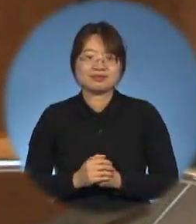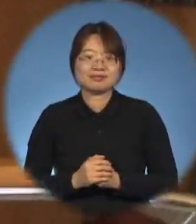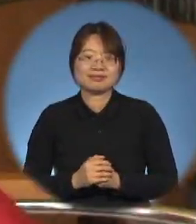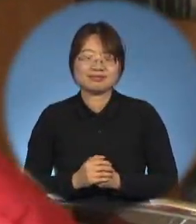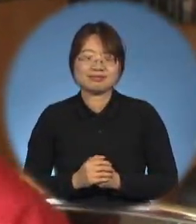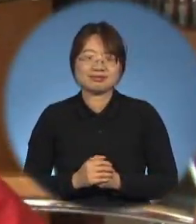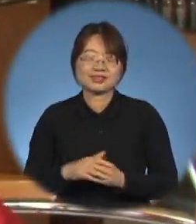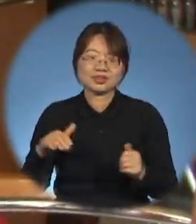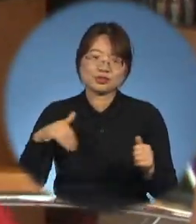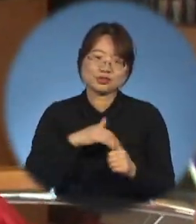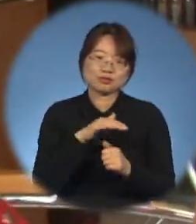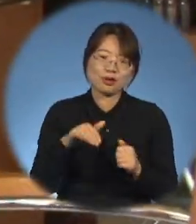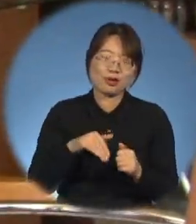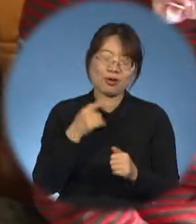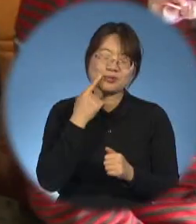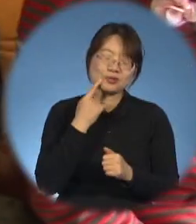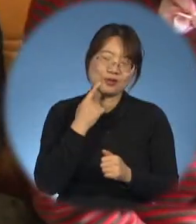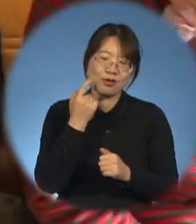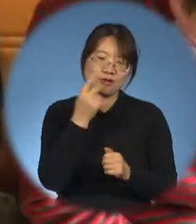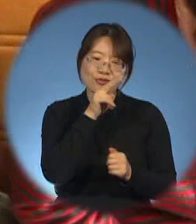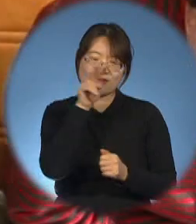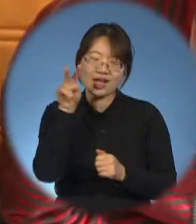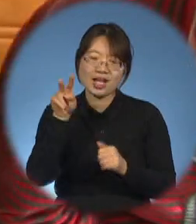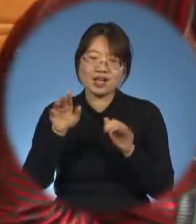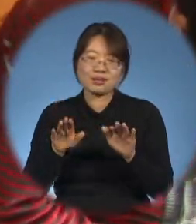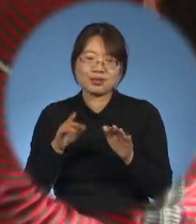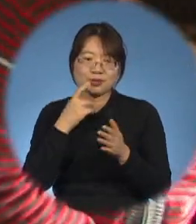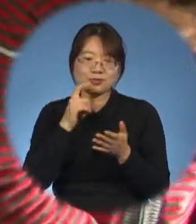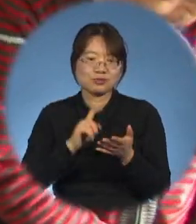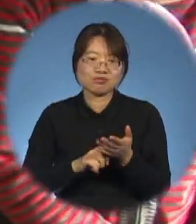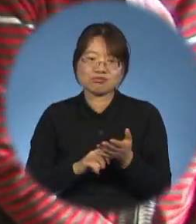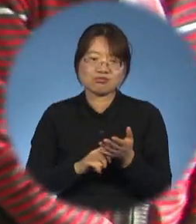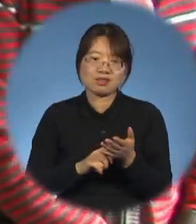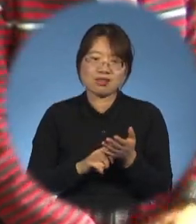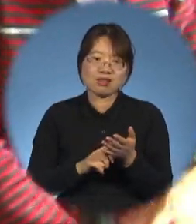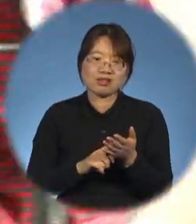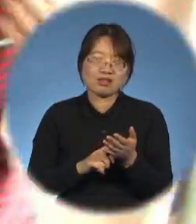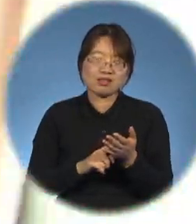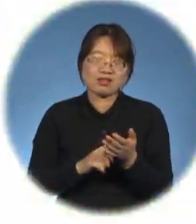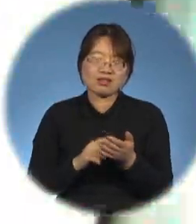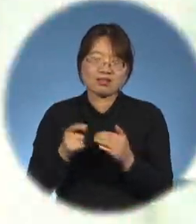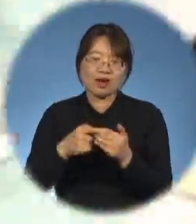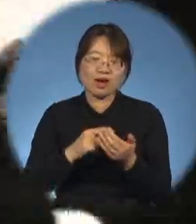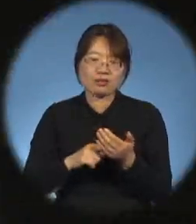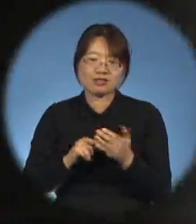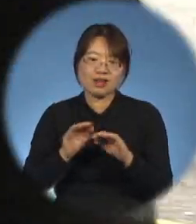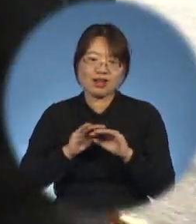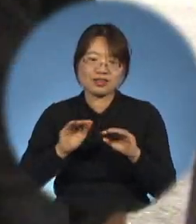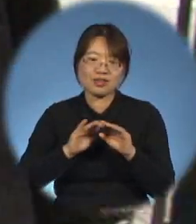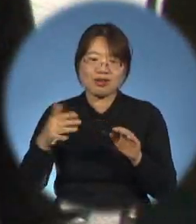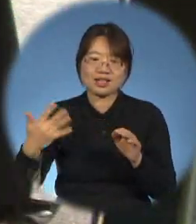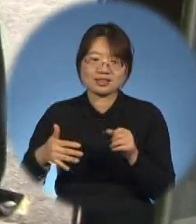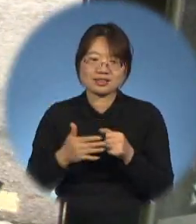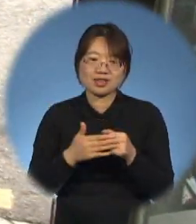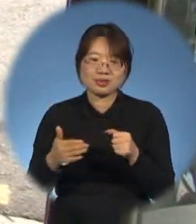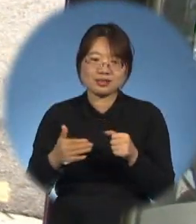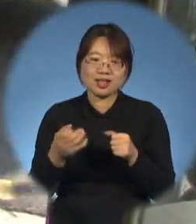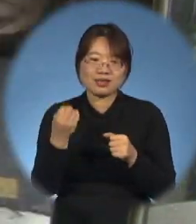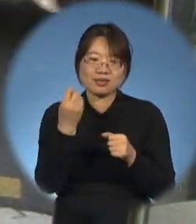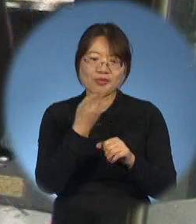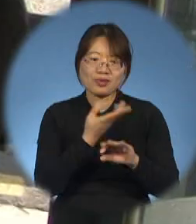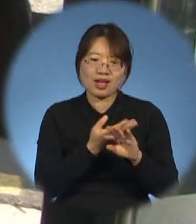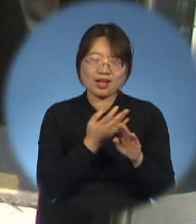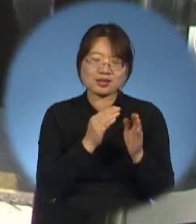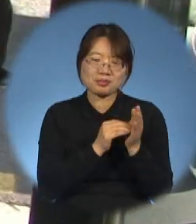주변 부러운 시선에도 이번 만큼 쉽게 넘어가지 않는 행운이 이럴땐 떠 다른 비법이 있지요